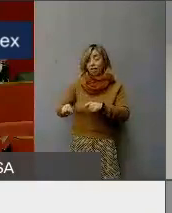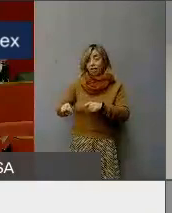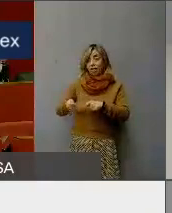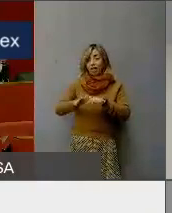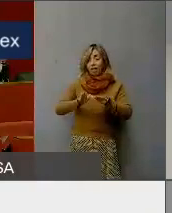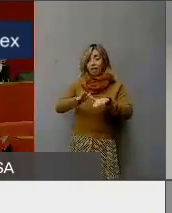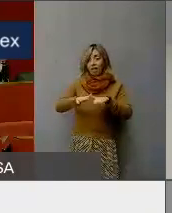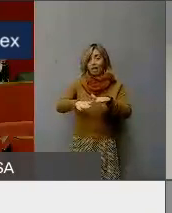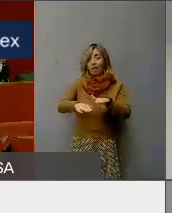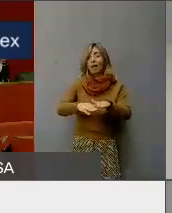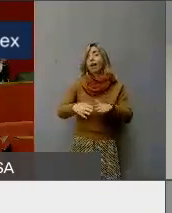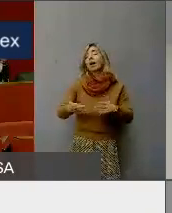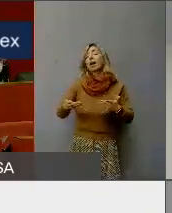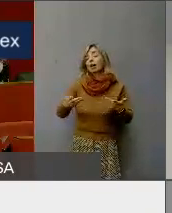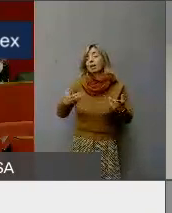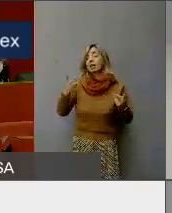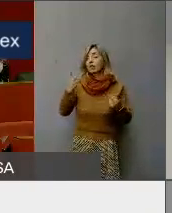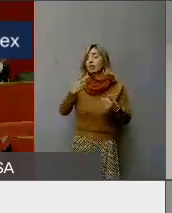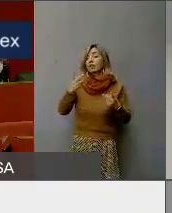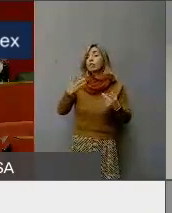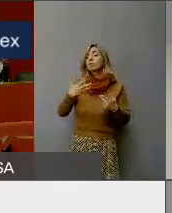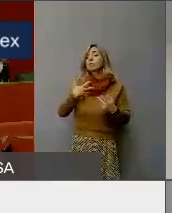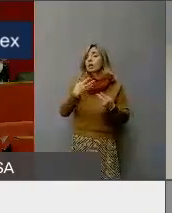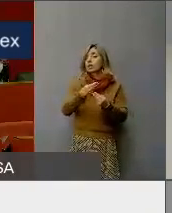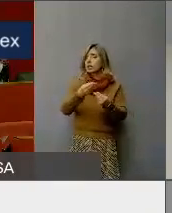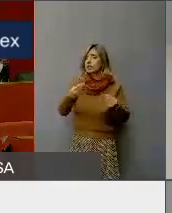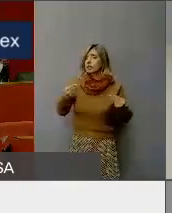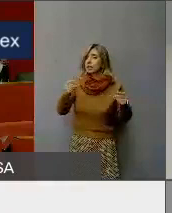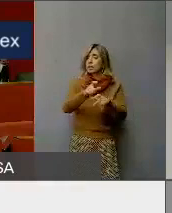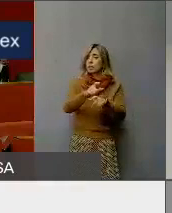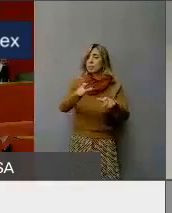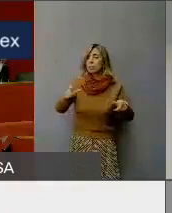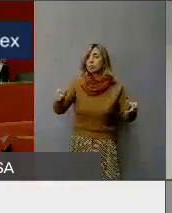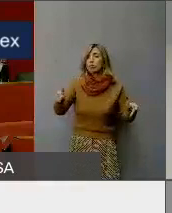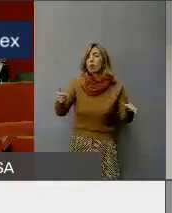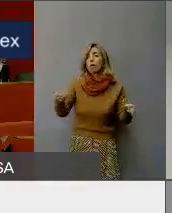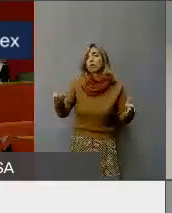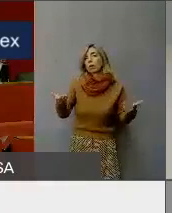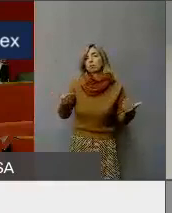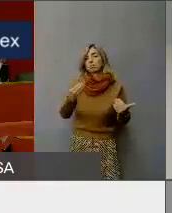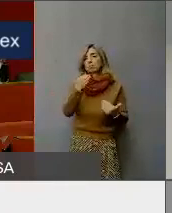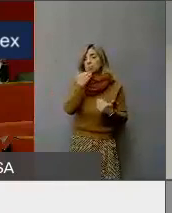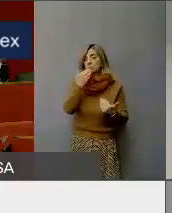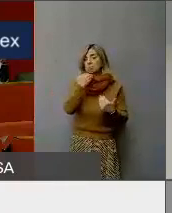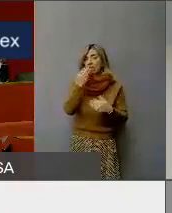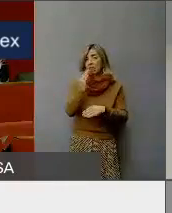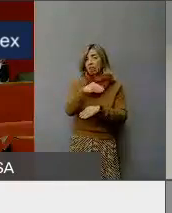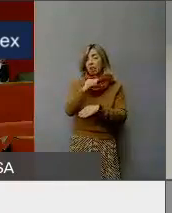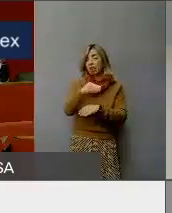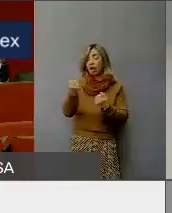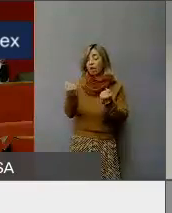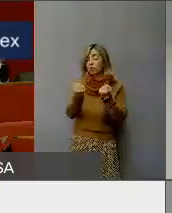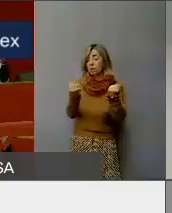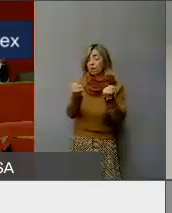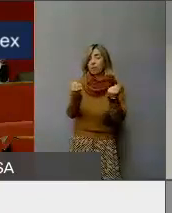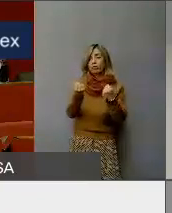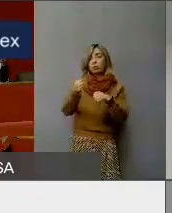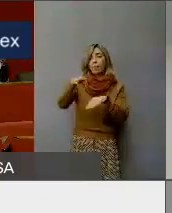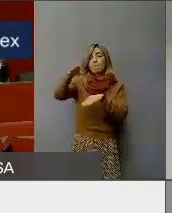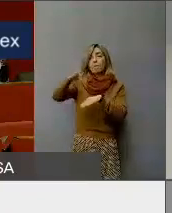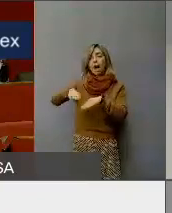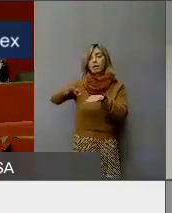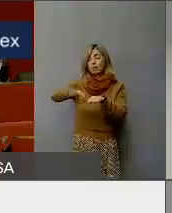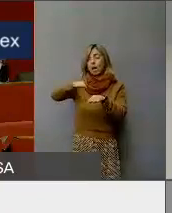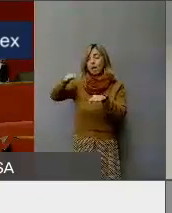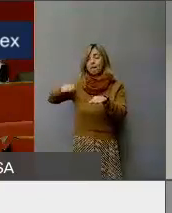prive di senso civico continuano pervicacemente a posteggiare le proprie automobili sui marciapiedi non pensando alle persone